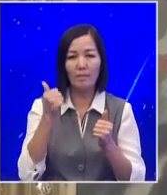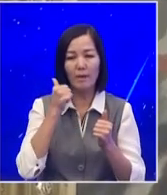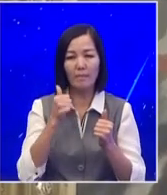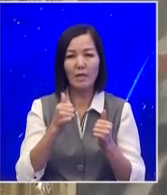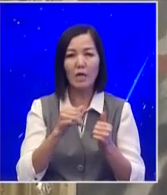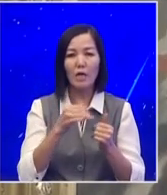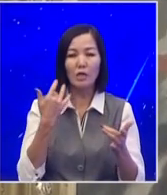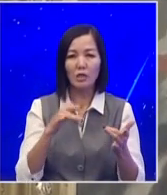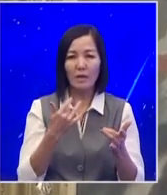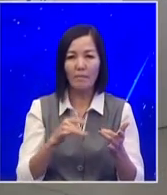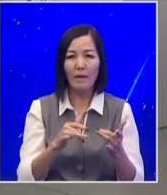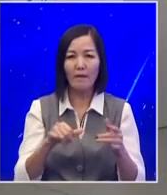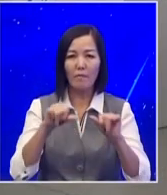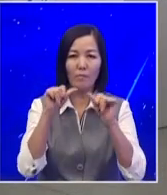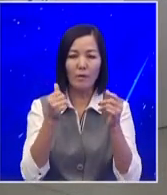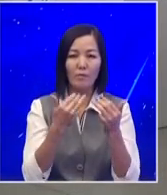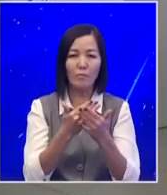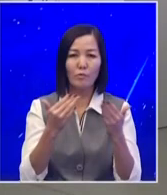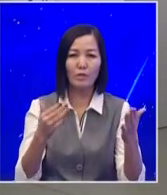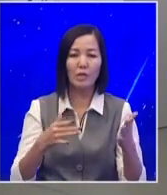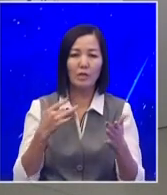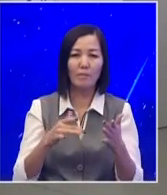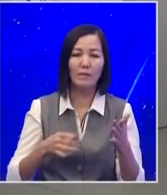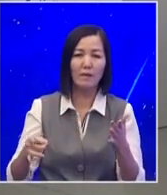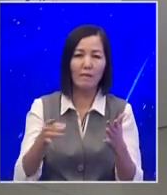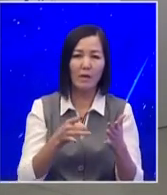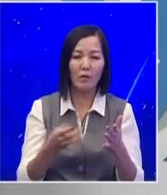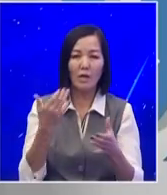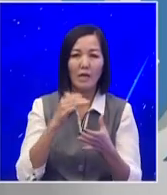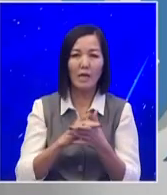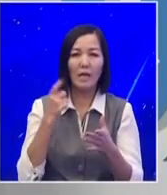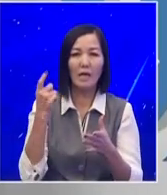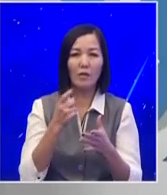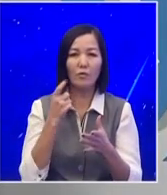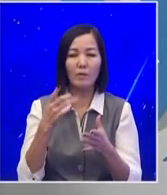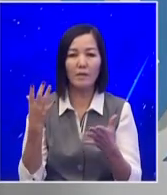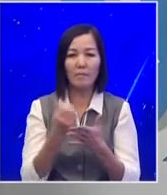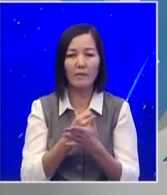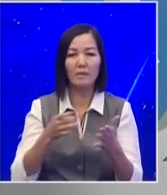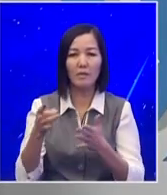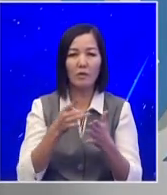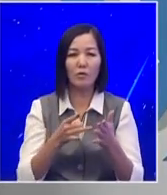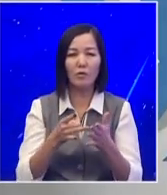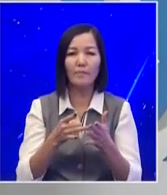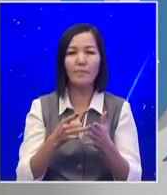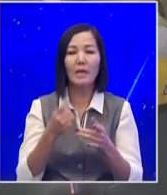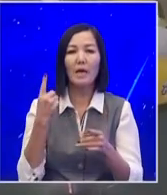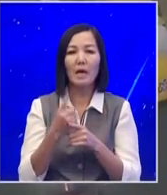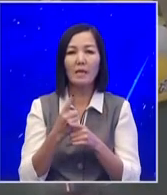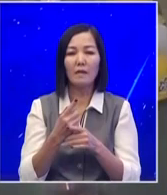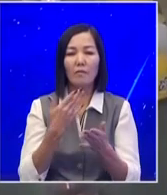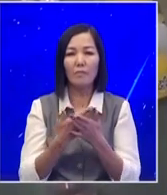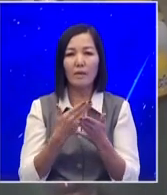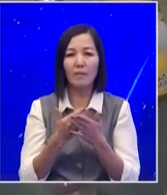в Литературно-мемориальном музее Жамбылского района. Ознакомили и с экономическим потенциалом региона. В качестве одного из